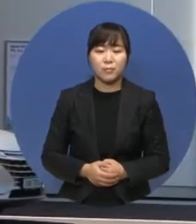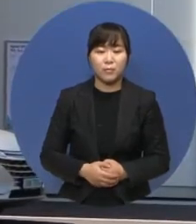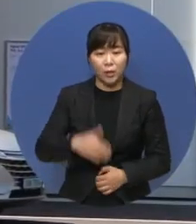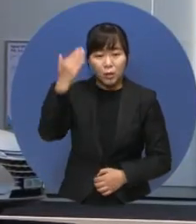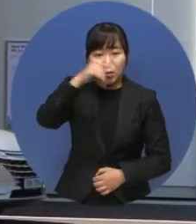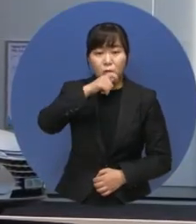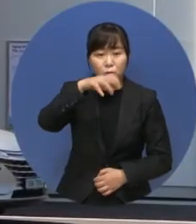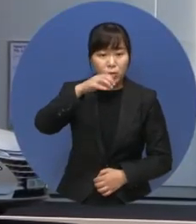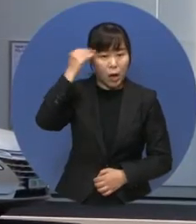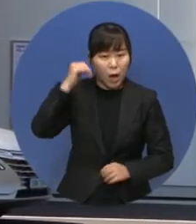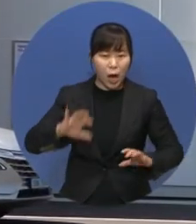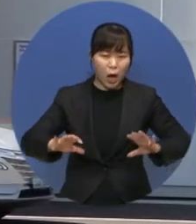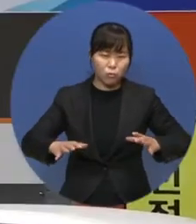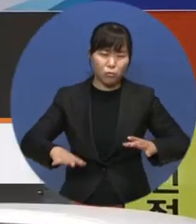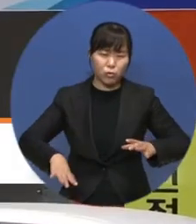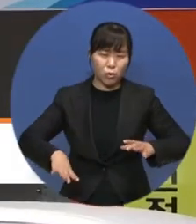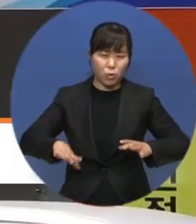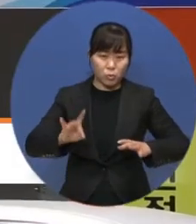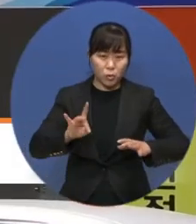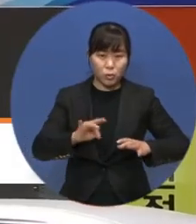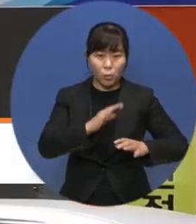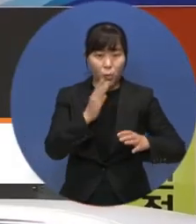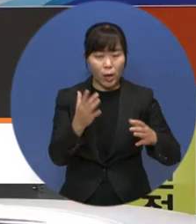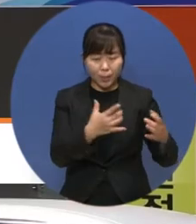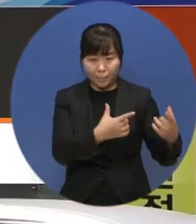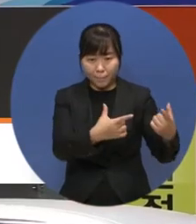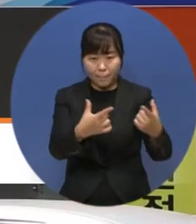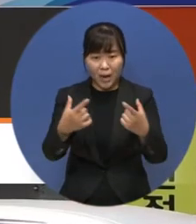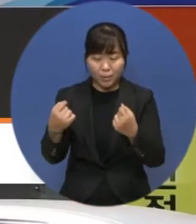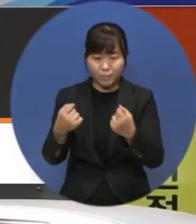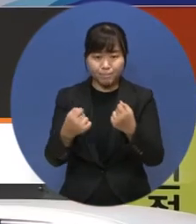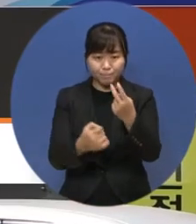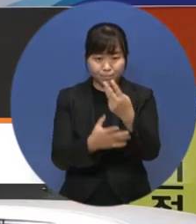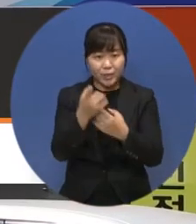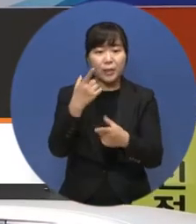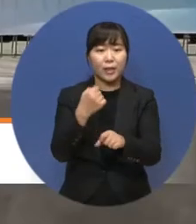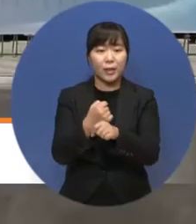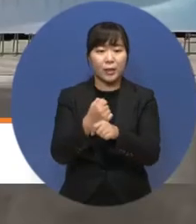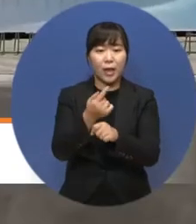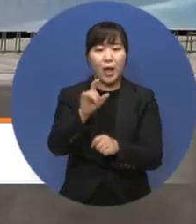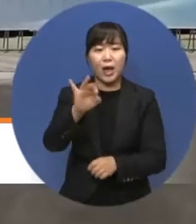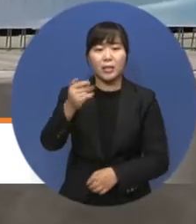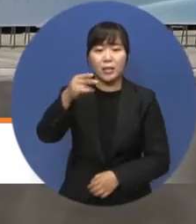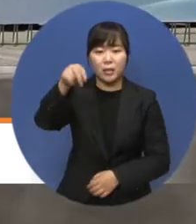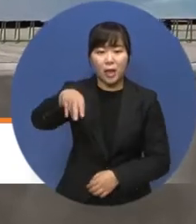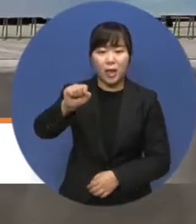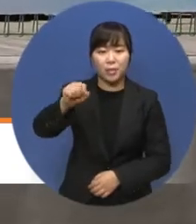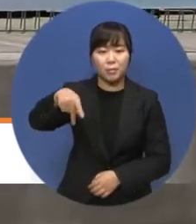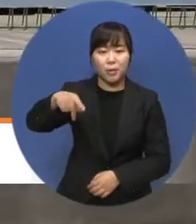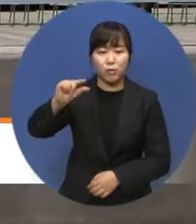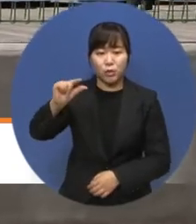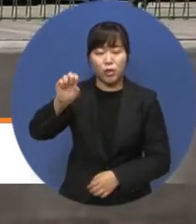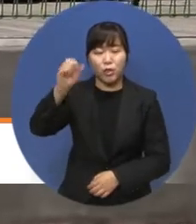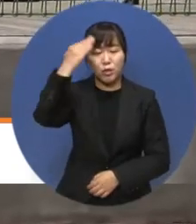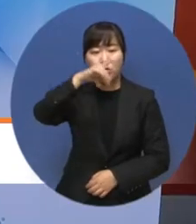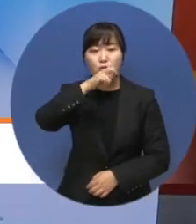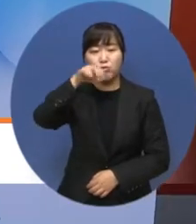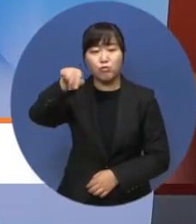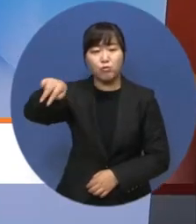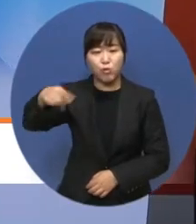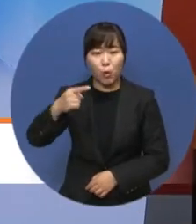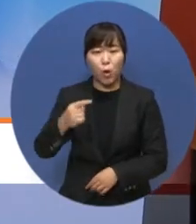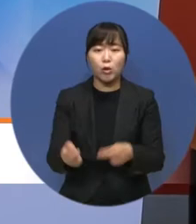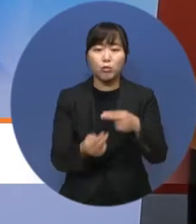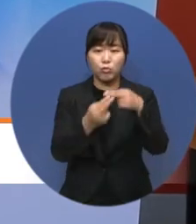여수에서는 국내 처음으로 원스톱 시스템을 갖춘 하이넷 SPG 여수 수소 충전소가